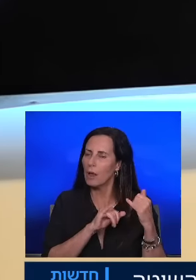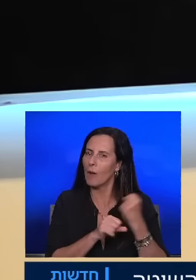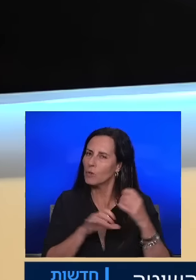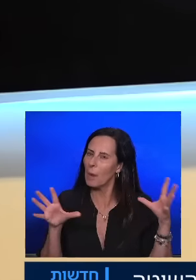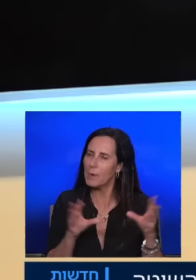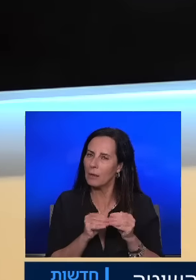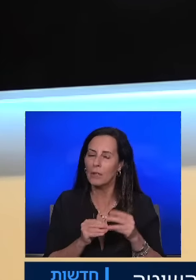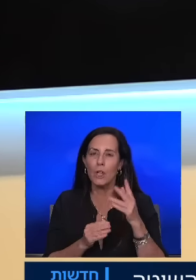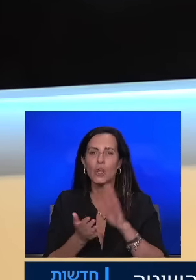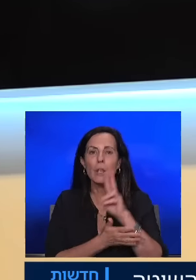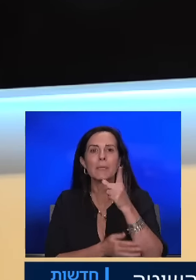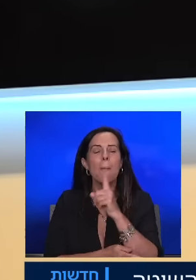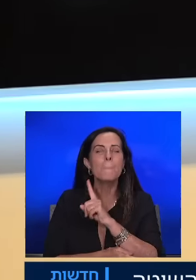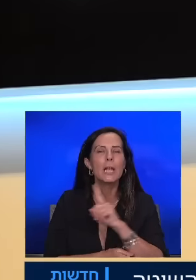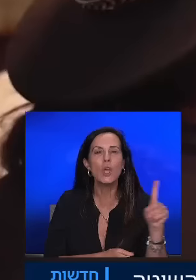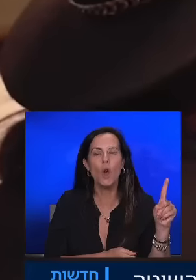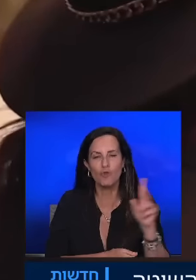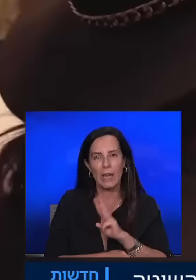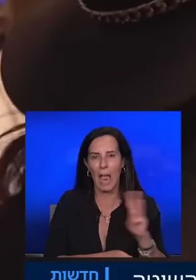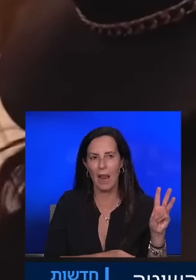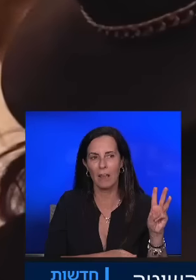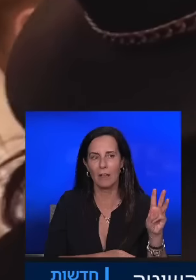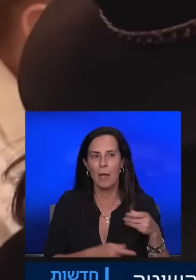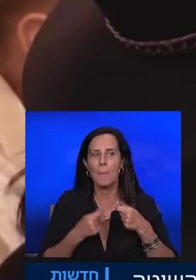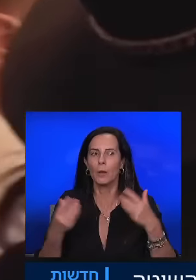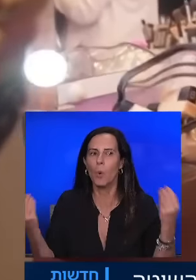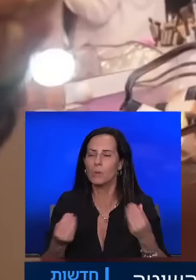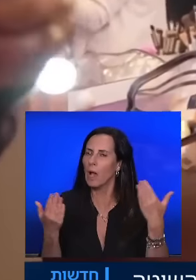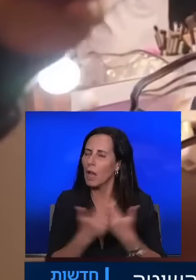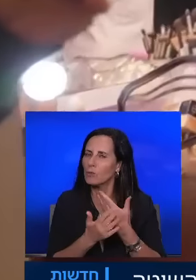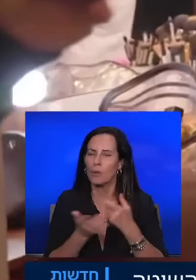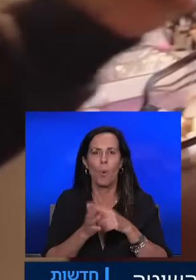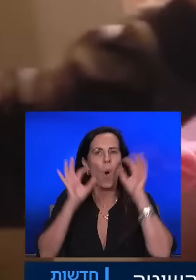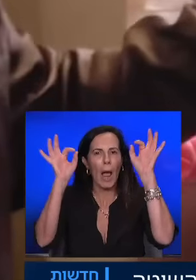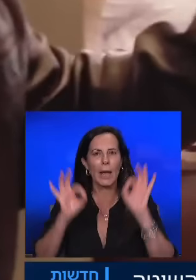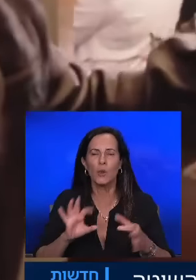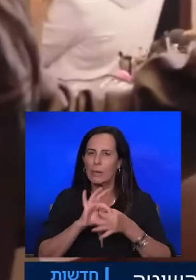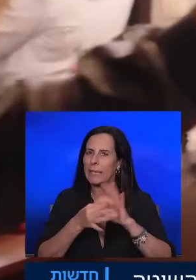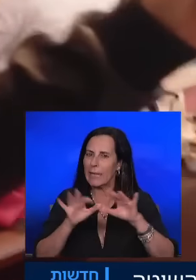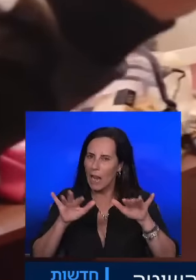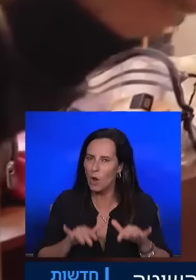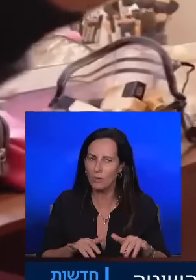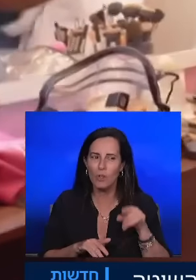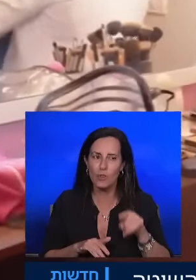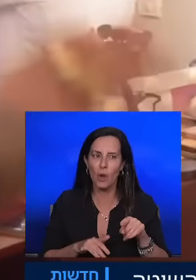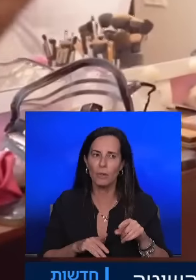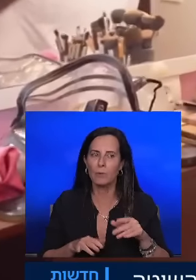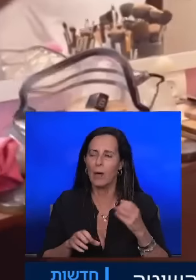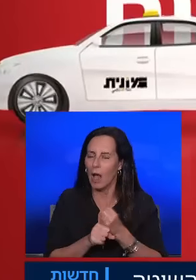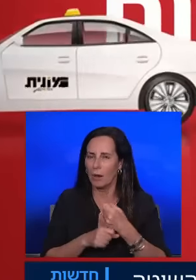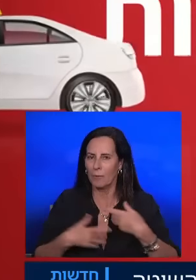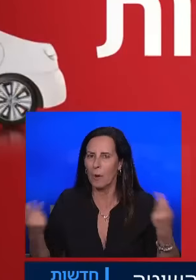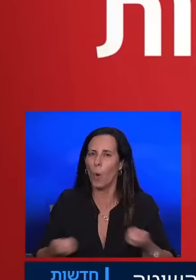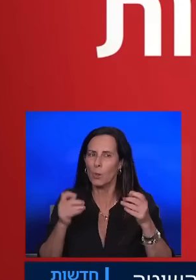המוזה כ-12.5 מיליון שקלים ממכירת מוצרים חדשים כמו חנויות דיגיטליות שאותן קידמו באמצעות